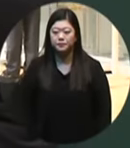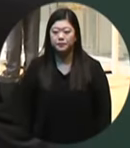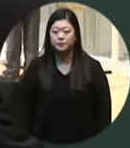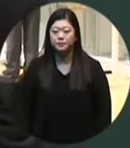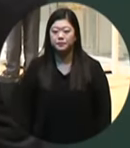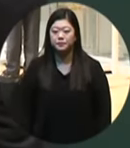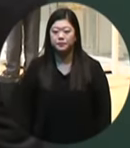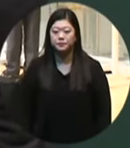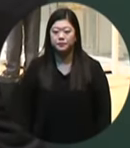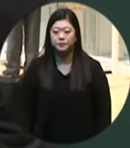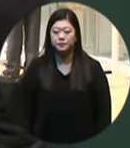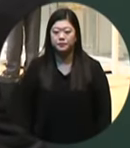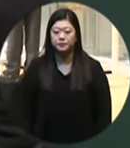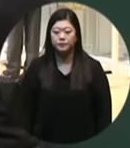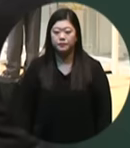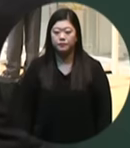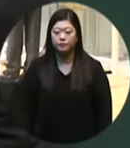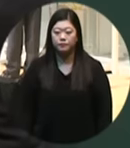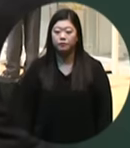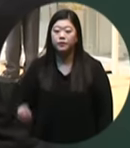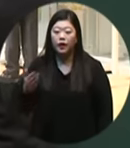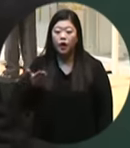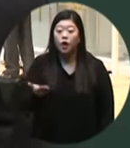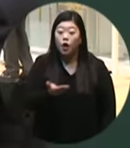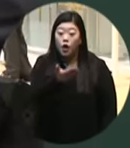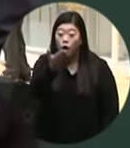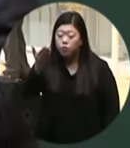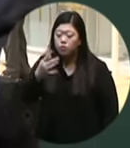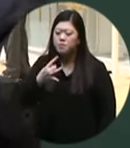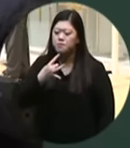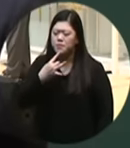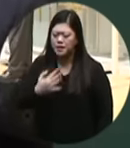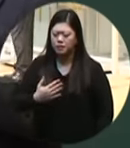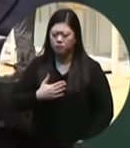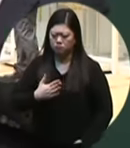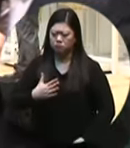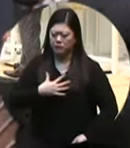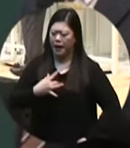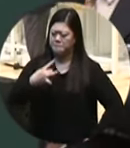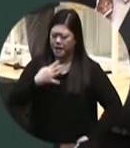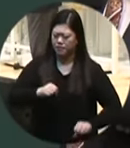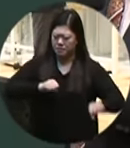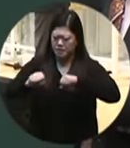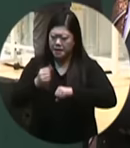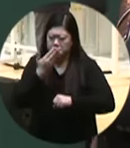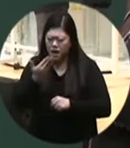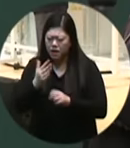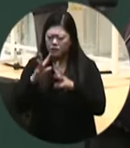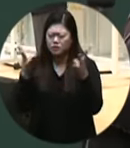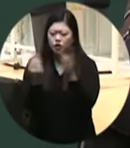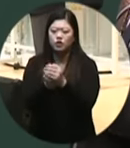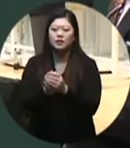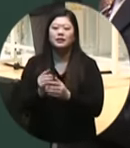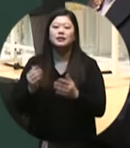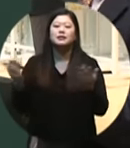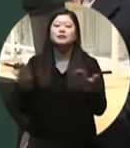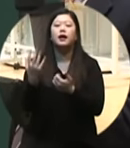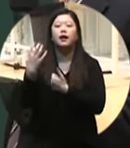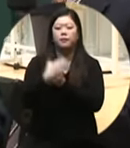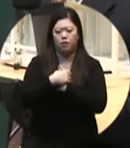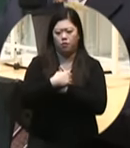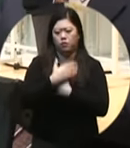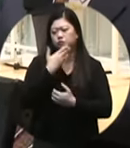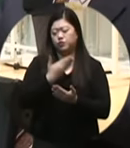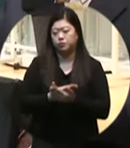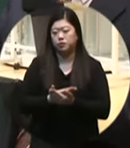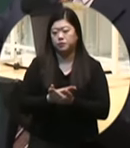goal. 여러분만 할 수 있는 절대 사명이요. Also, there's an absolute mission that only 그렇죠? you can fulfill. 여러분